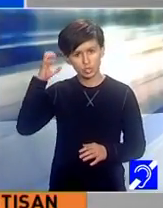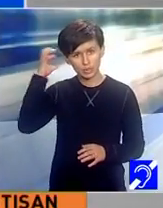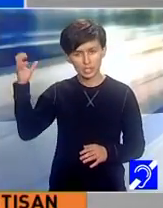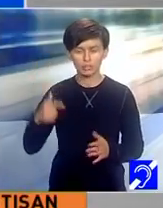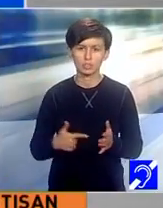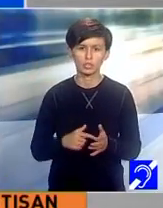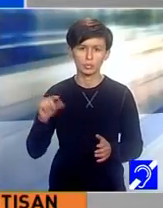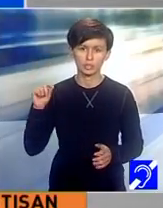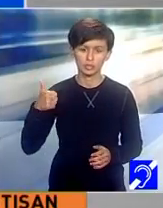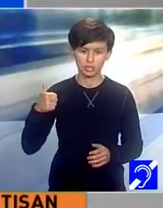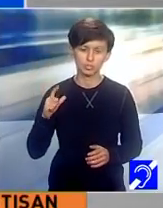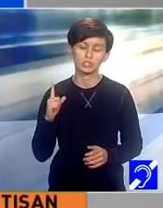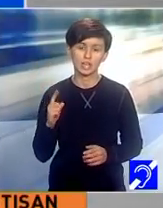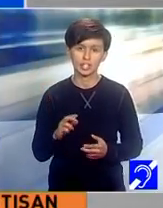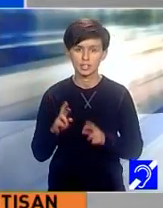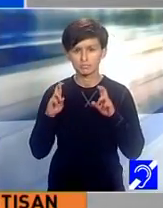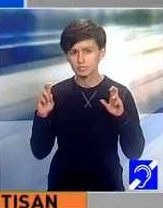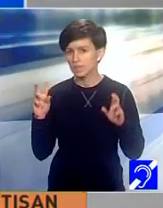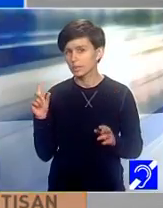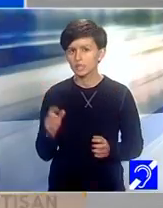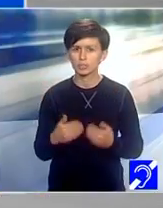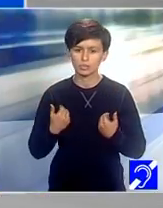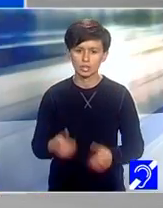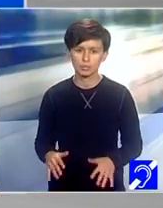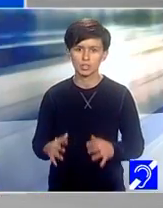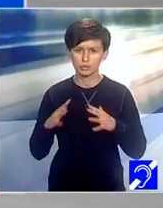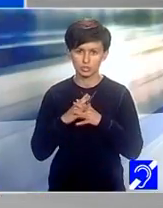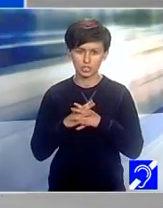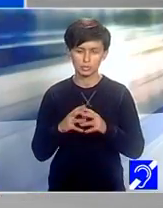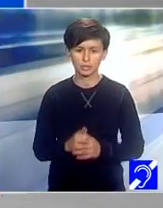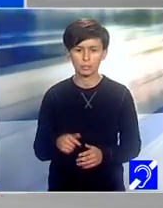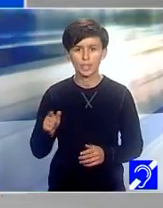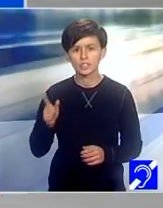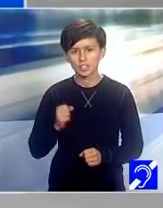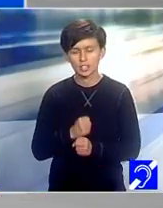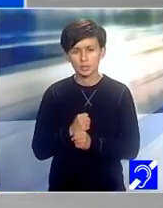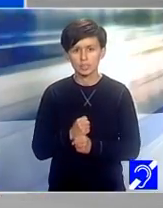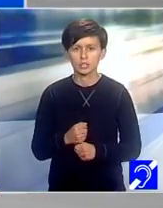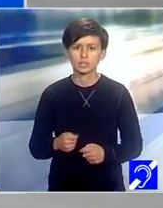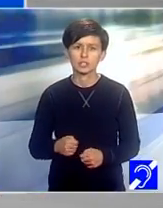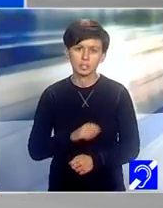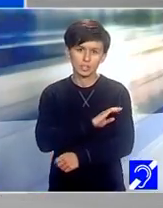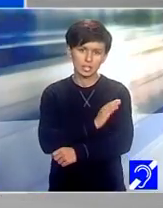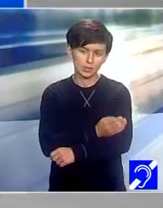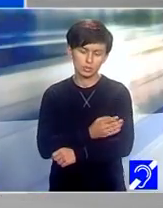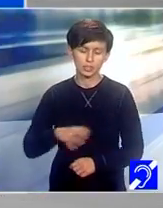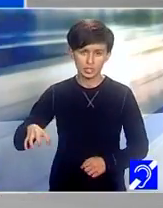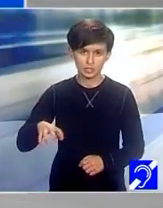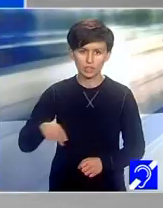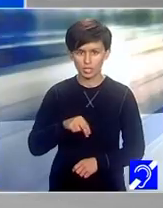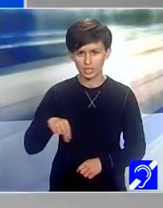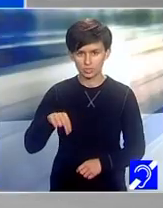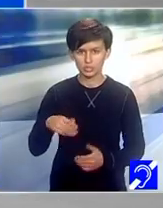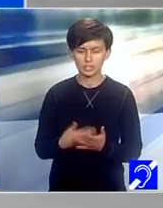dar sperăm că nu a pierdut și războiul. Acesta ar trebui dus acum pe toate fronturile și de autoritățile locale și de cele